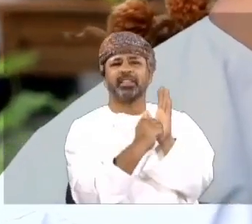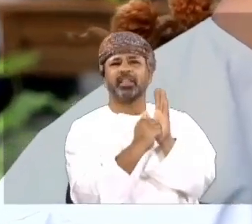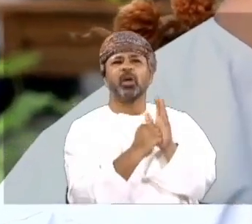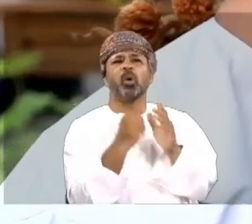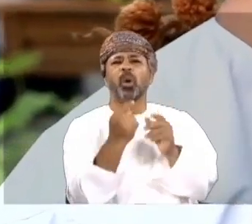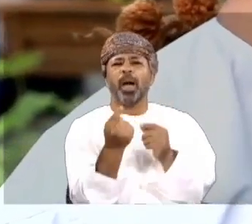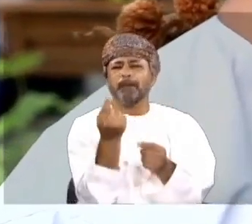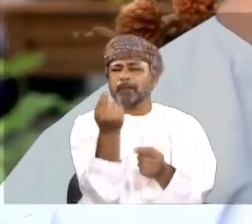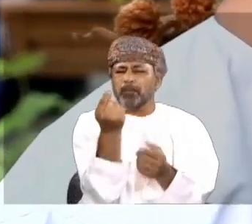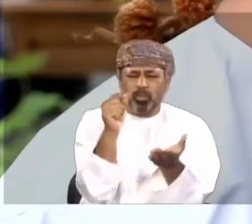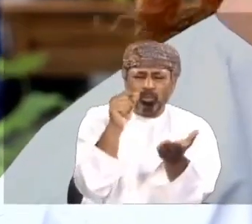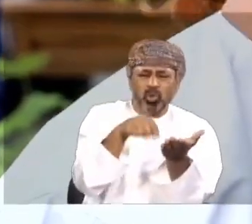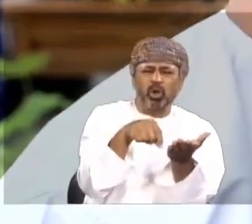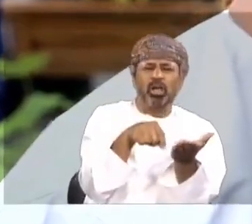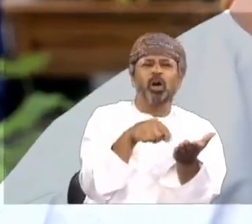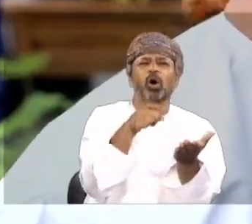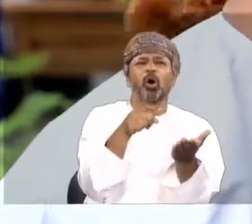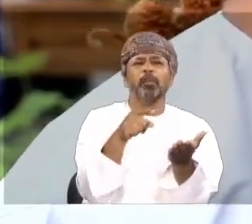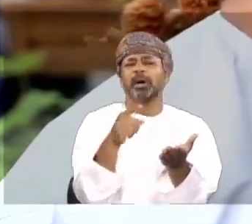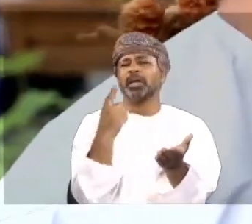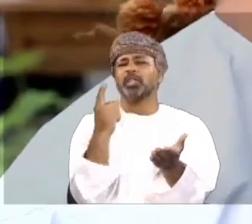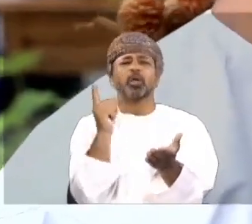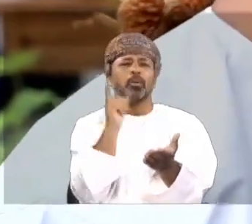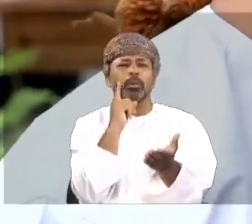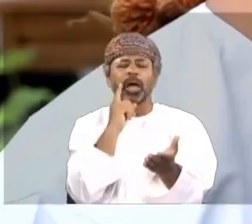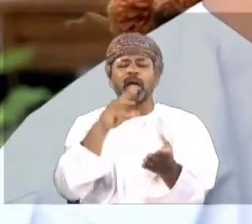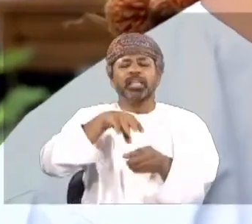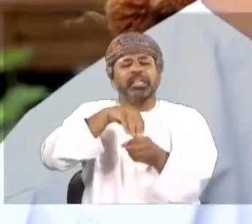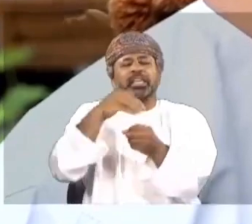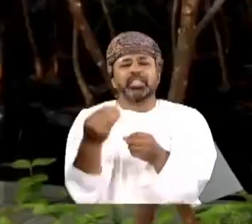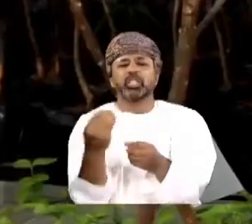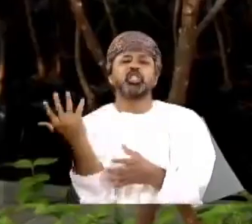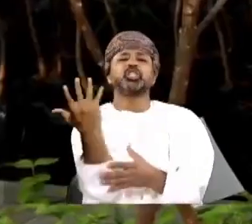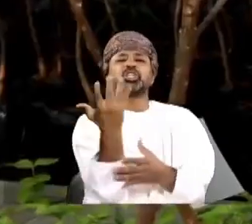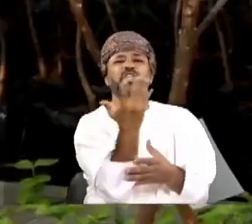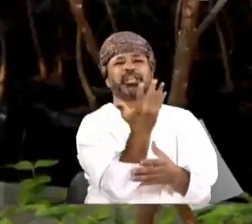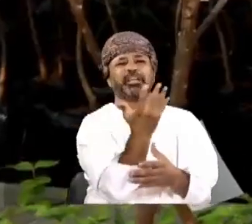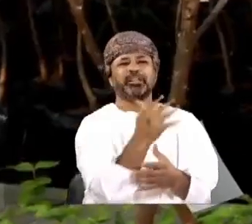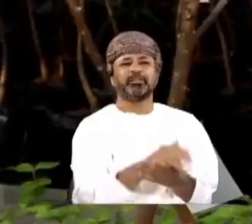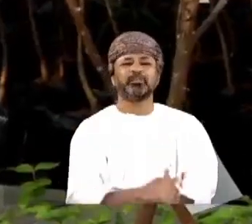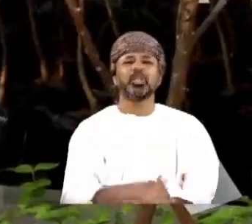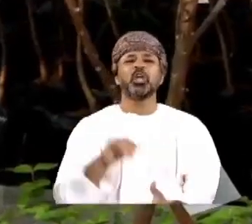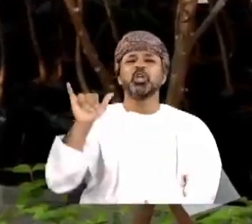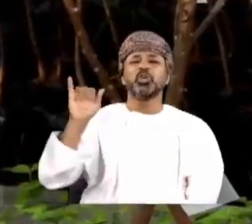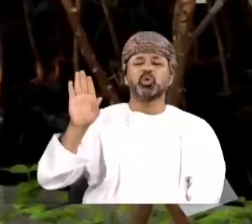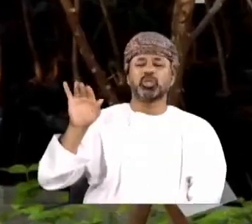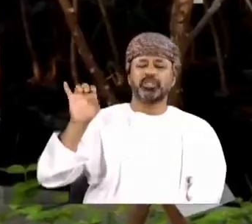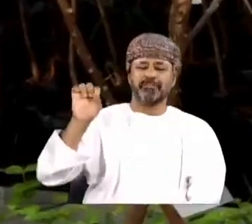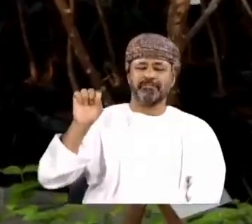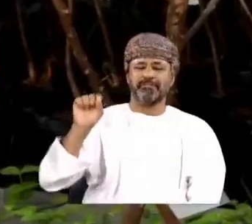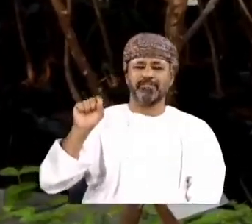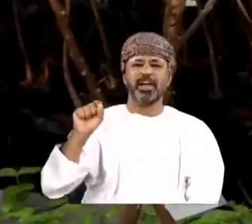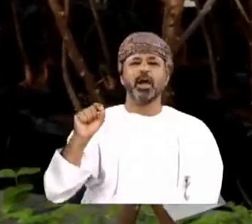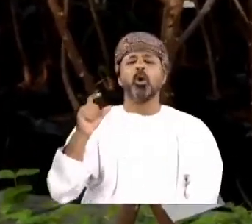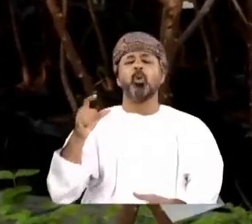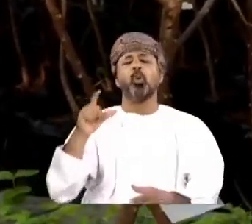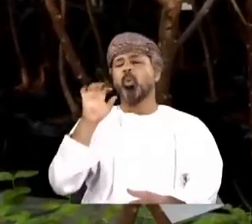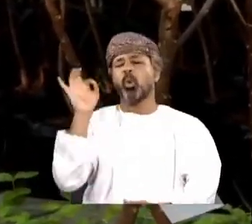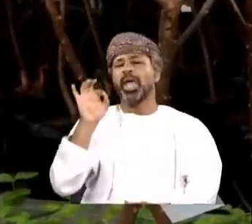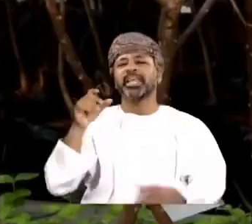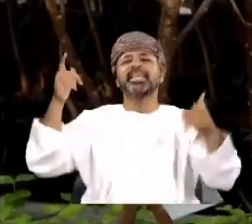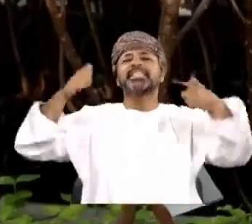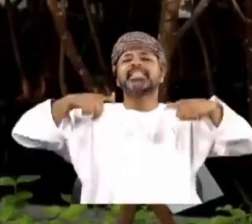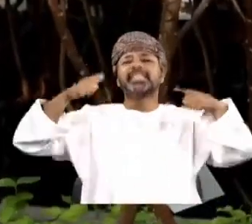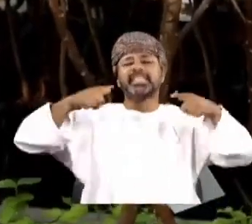طريق بذور الشجرة الأم ننتج هذه الأشجار. يوسف بن سعيد الرواحي من ولاية